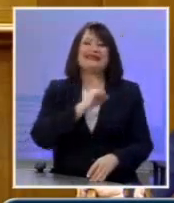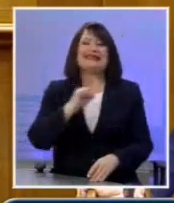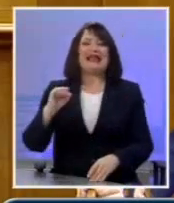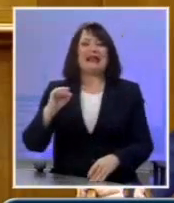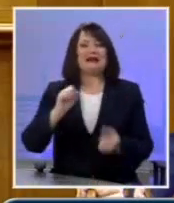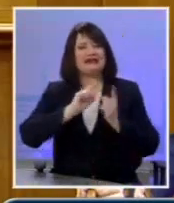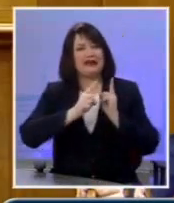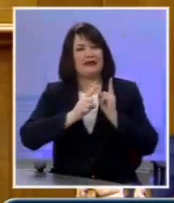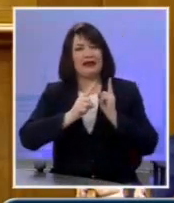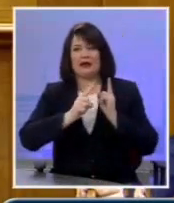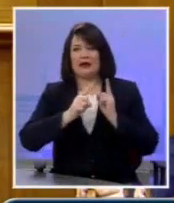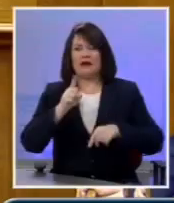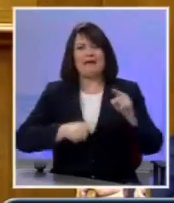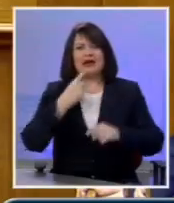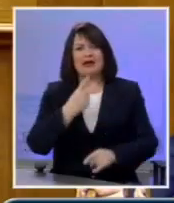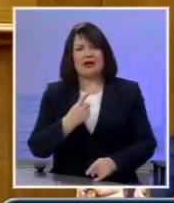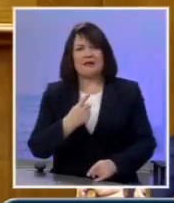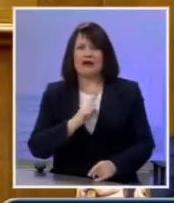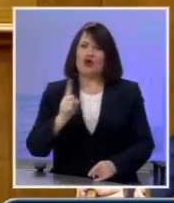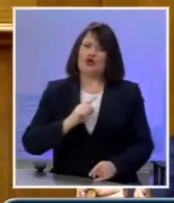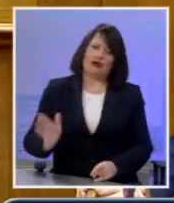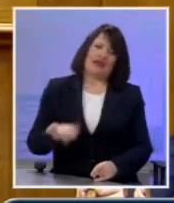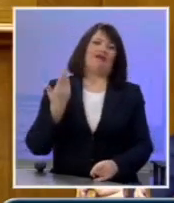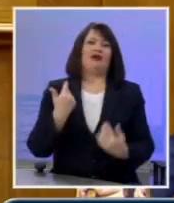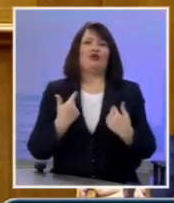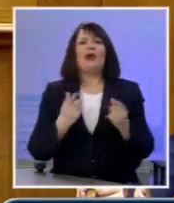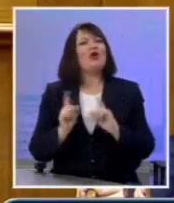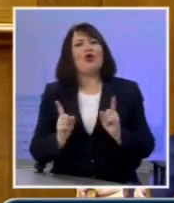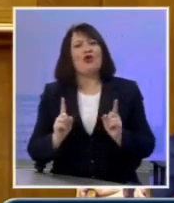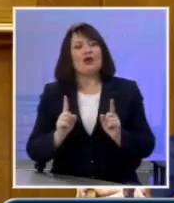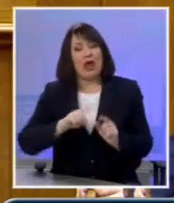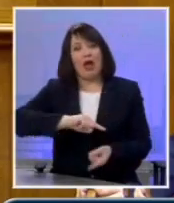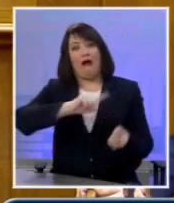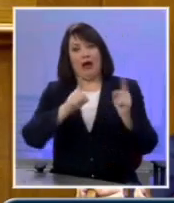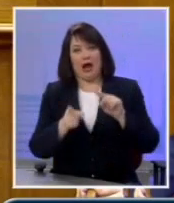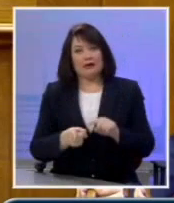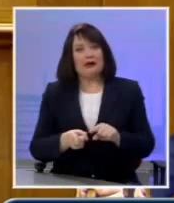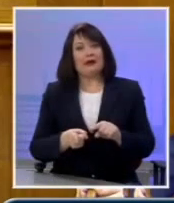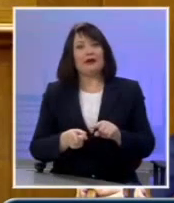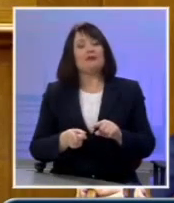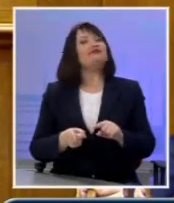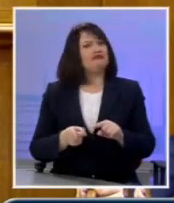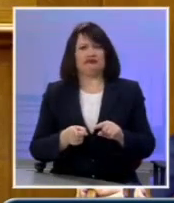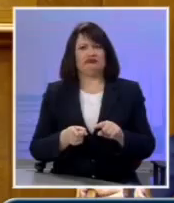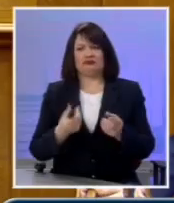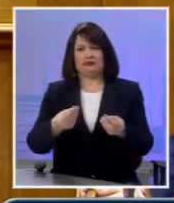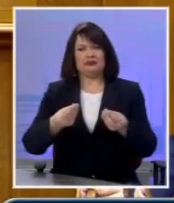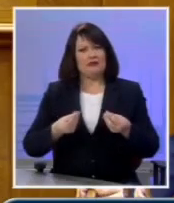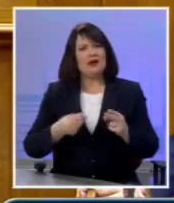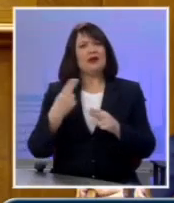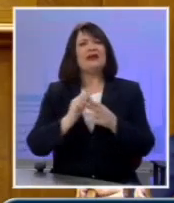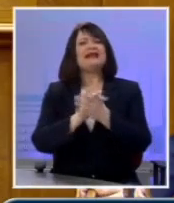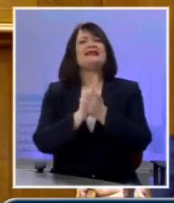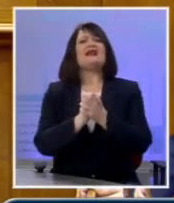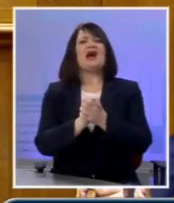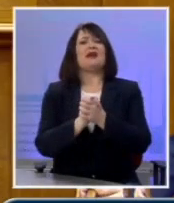όπως είχαν ορισμένοι εδώ προεξοφλήσει ότι θα συμβεί, αντιθέτως έδωσε επισήμως και συγχαρητήρια